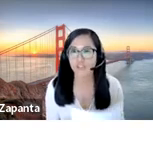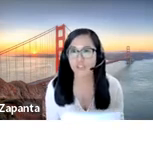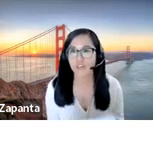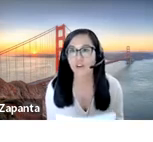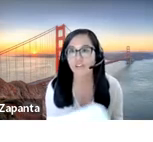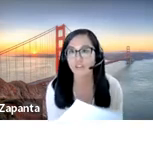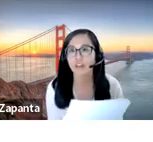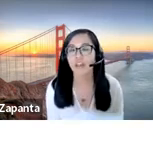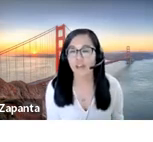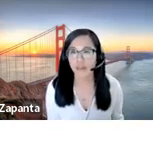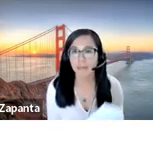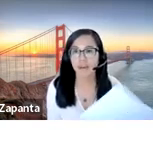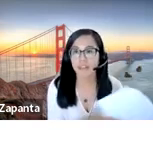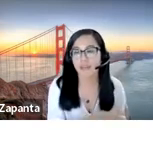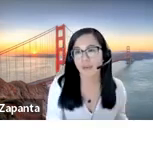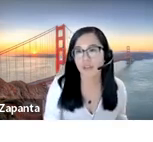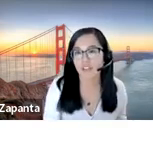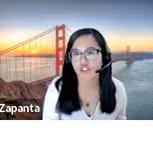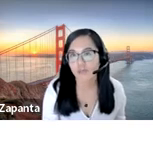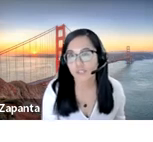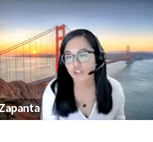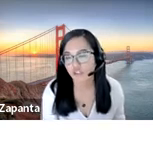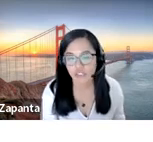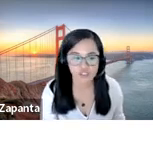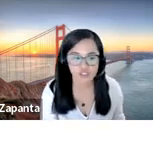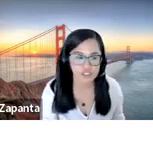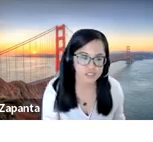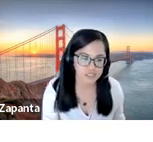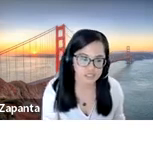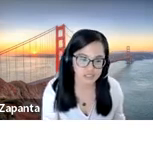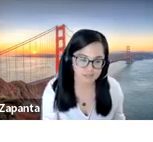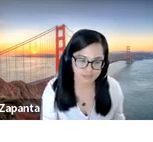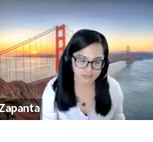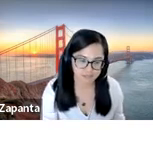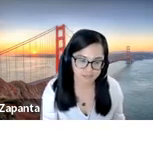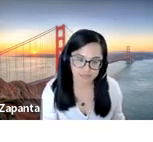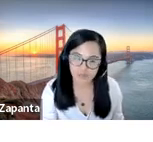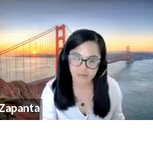services that are offered by the America's job centers are AJCCs.